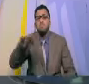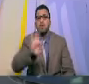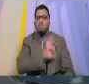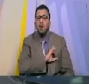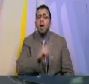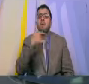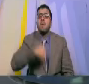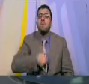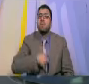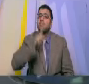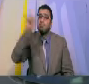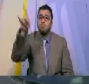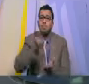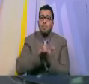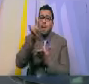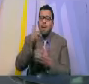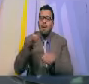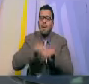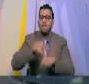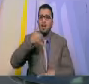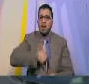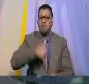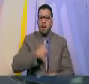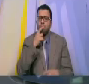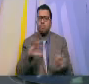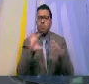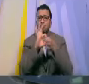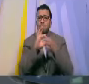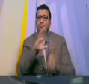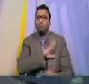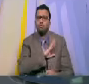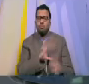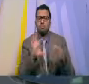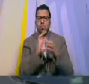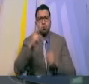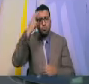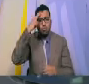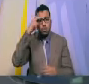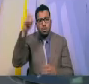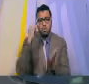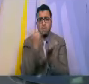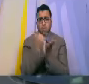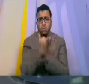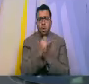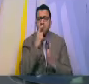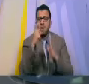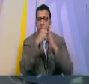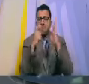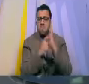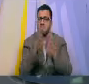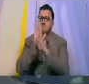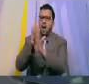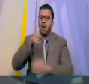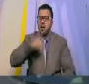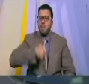المشاركه في عمليه اعاده الامل في اليمن مع قوات التحالف العربي الذي تقوده المملكه العربيه السعوديه للوقوف مع